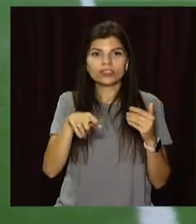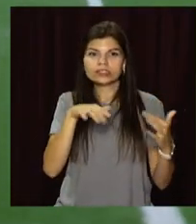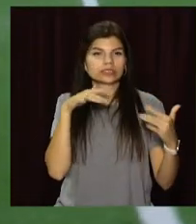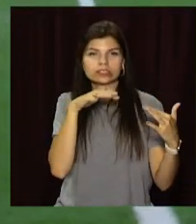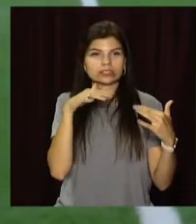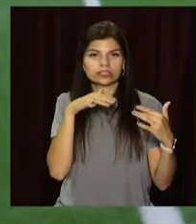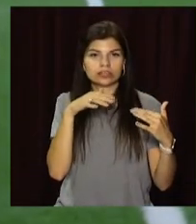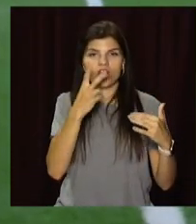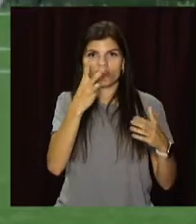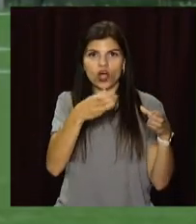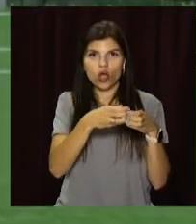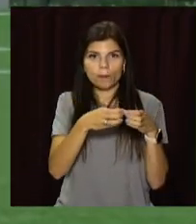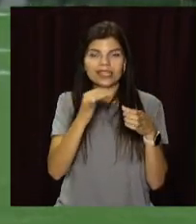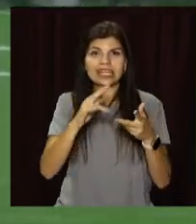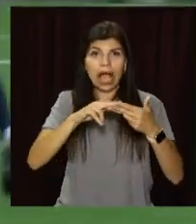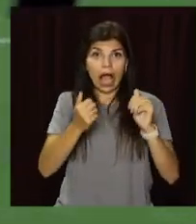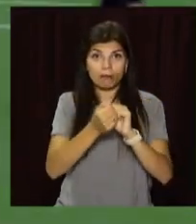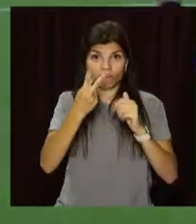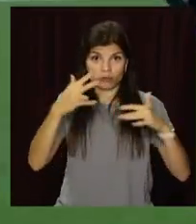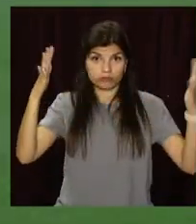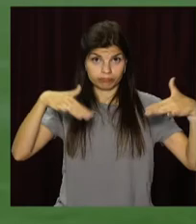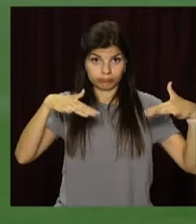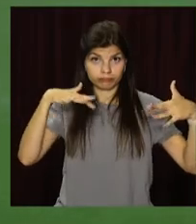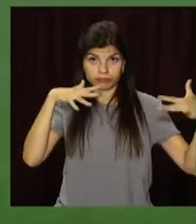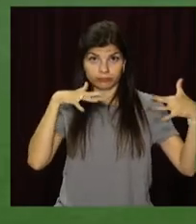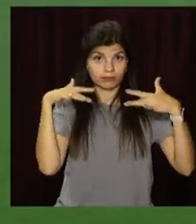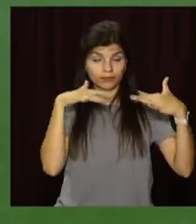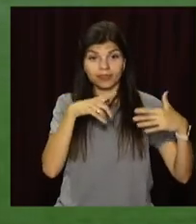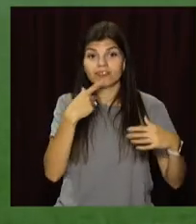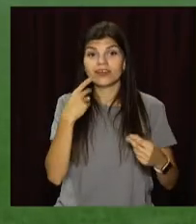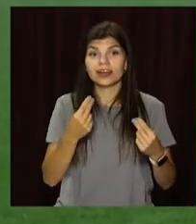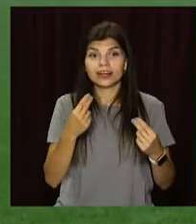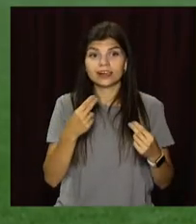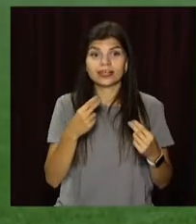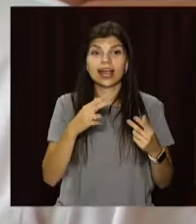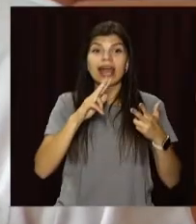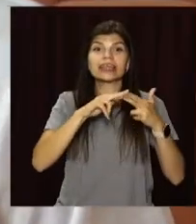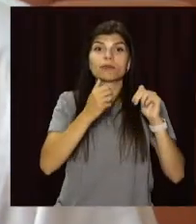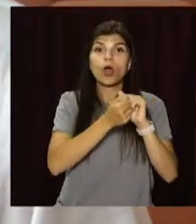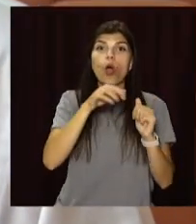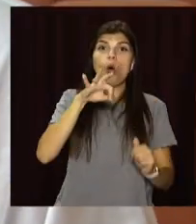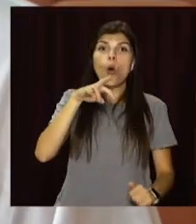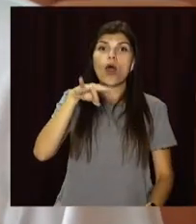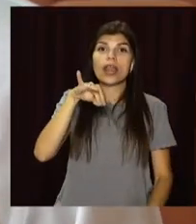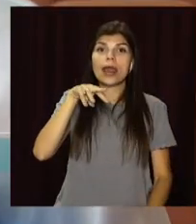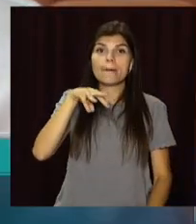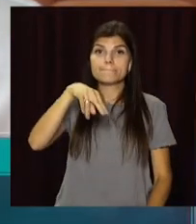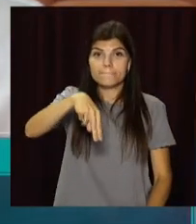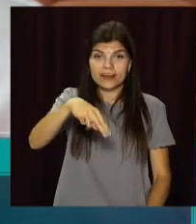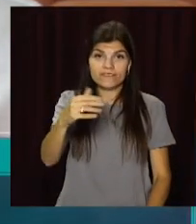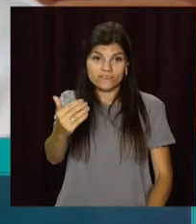дербі зійшлися 2 команди із Кам'янського. Ми в останньому турі грали з Дніпродзержинським «Олімпом». Це